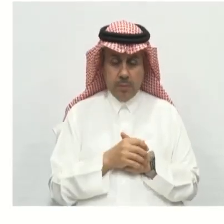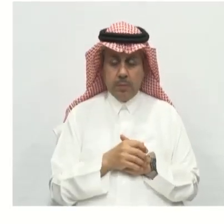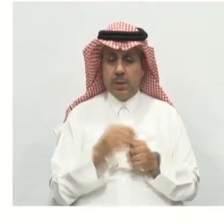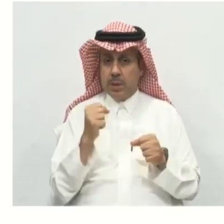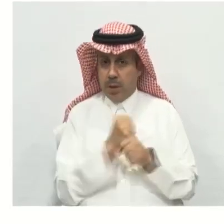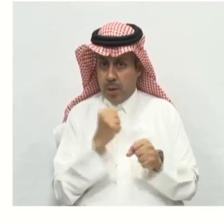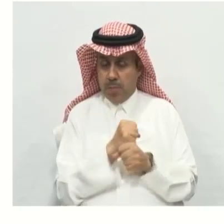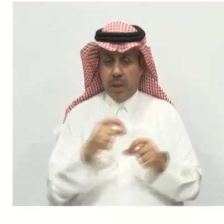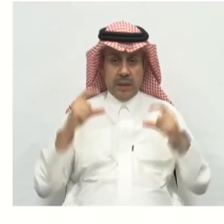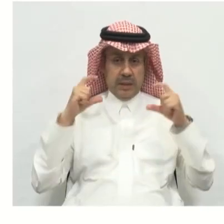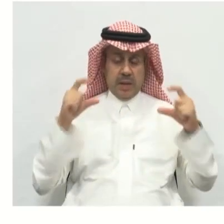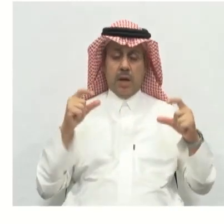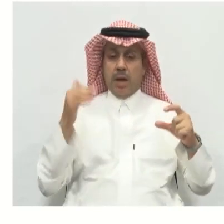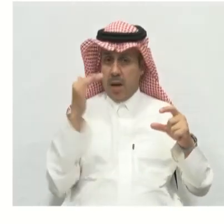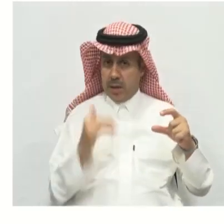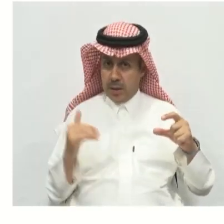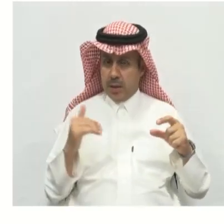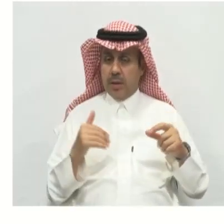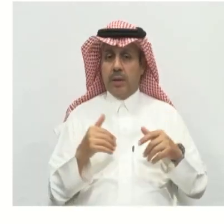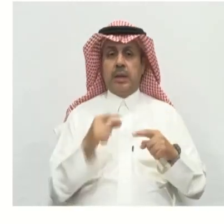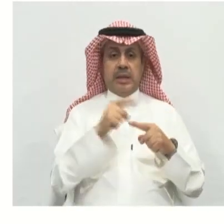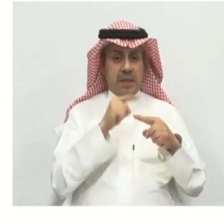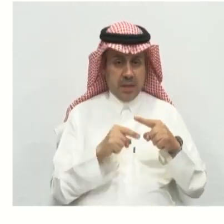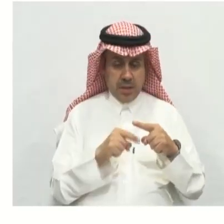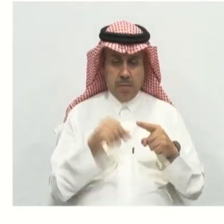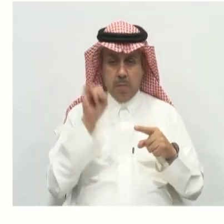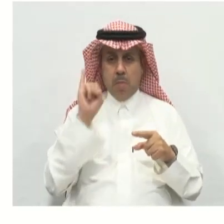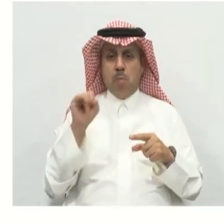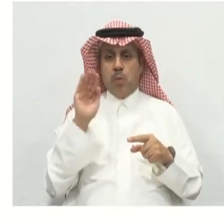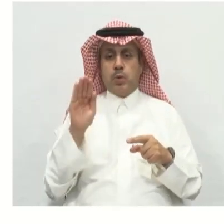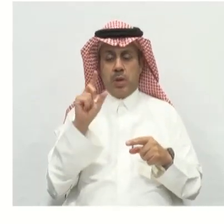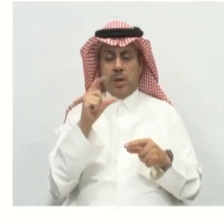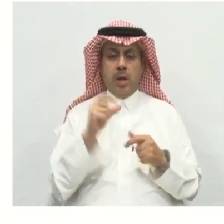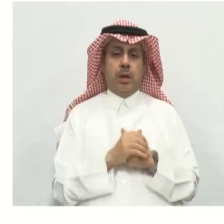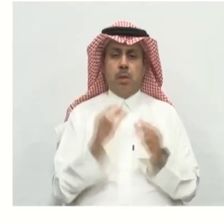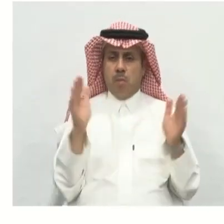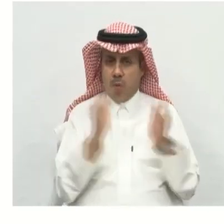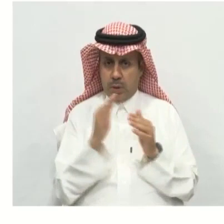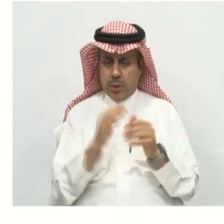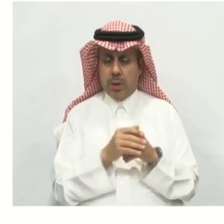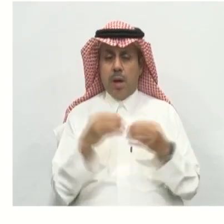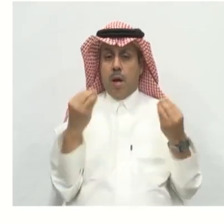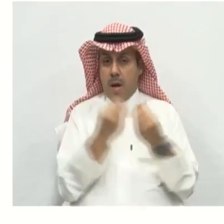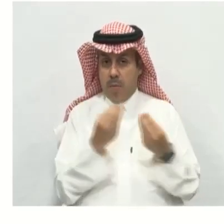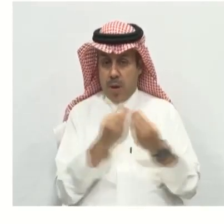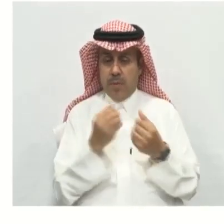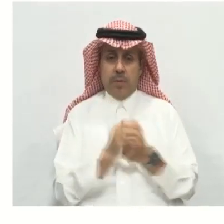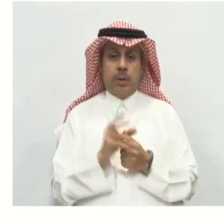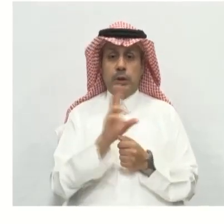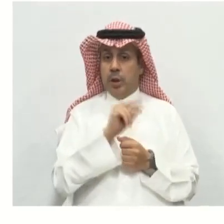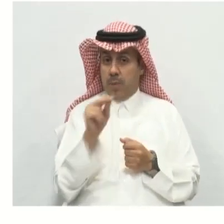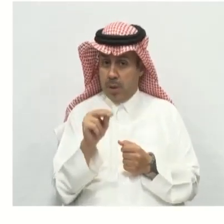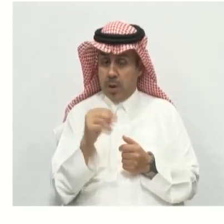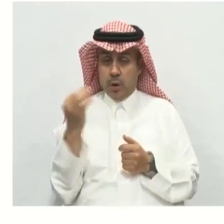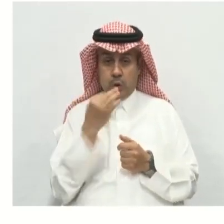استخدام الداله الاتيه لتقسيم مستند محدد الى قائمه من الجمل المقسمه حيث يمكن تمثيل كل جمله